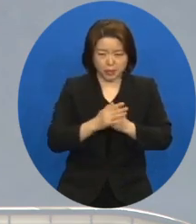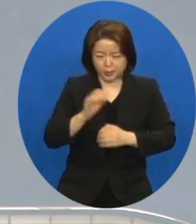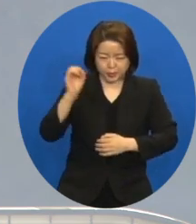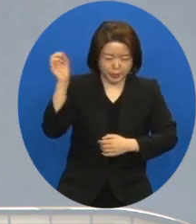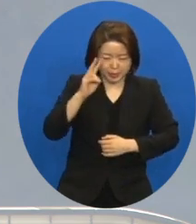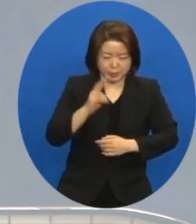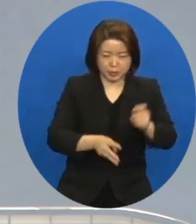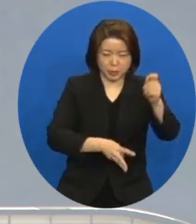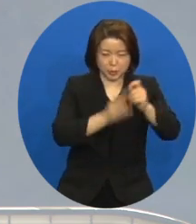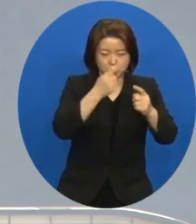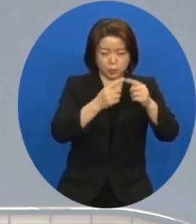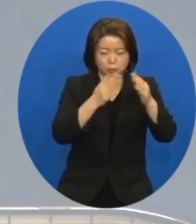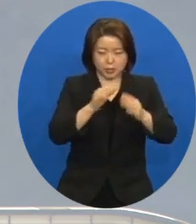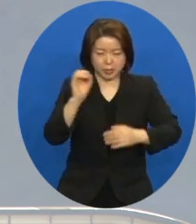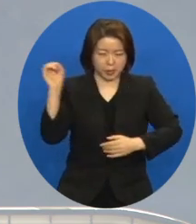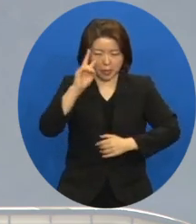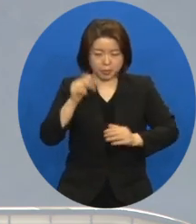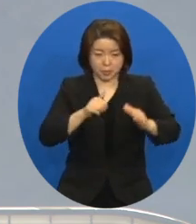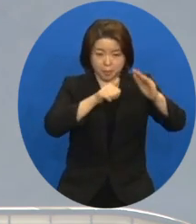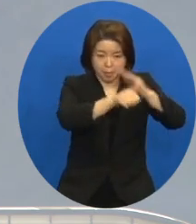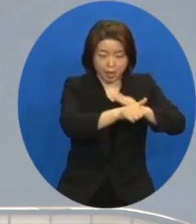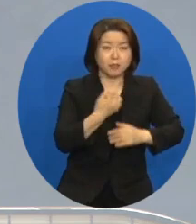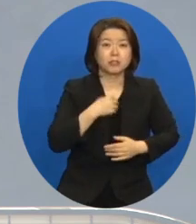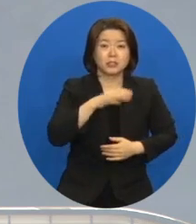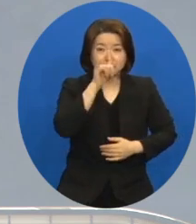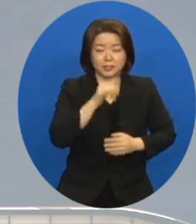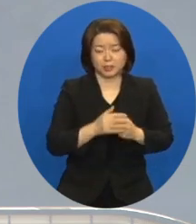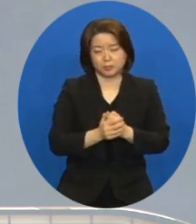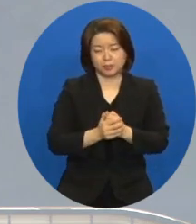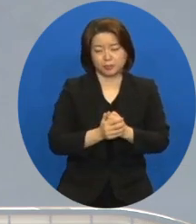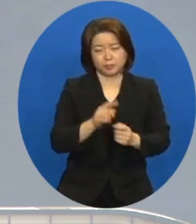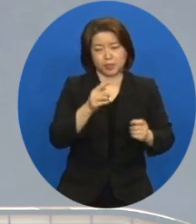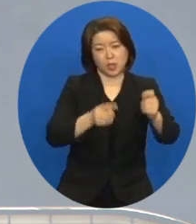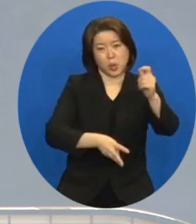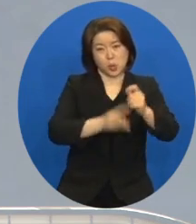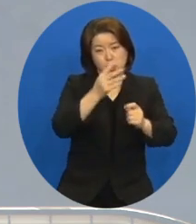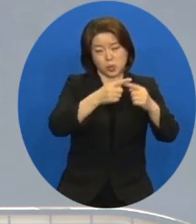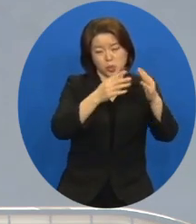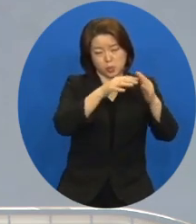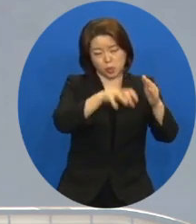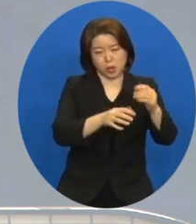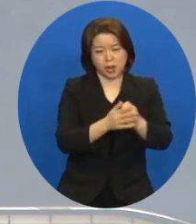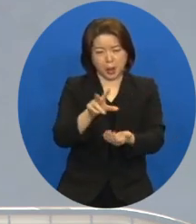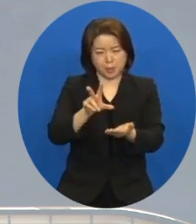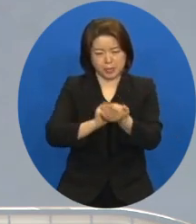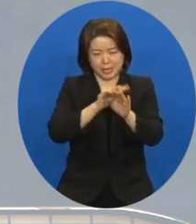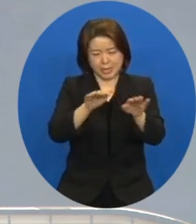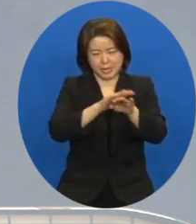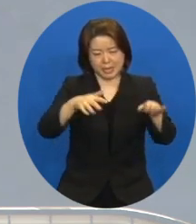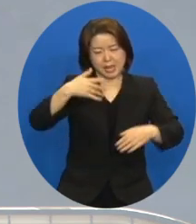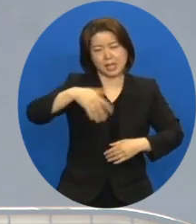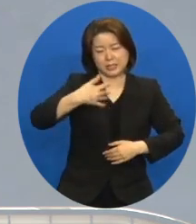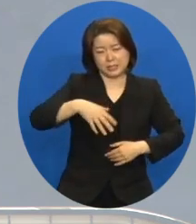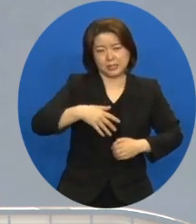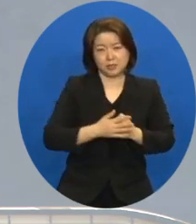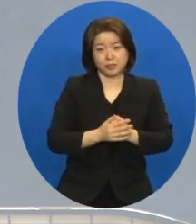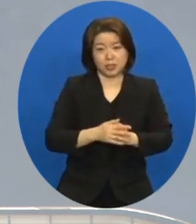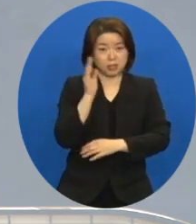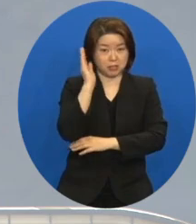고린도 교회를 방문해야만 됐습니다. 고린도 교회 안에 문제가 해결되지 않고 있다는 이야기를 듣고